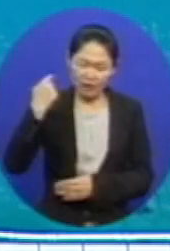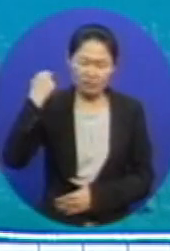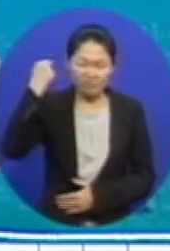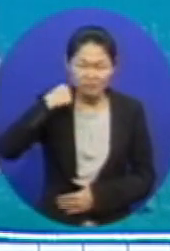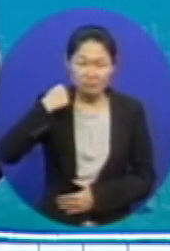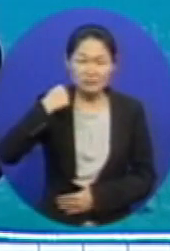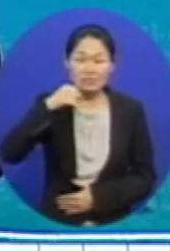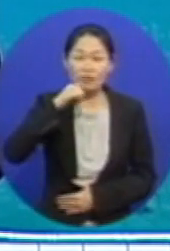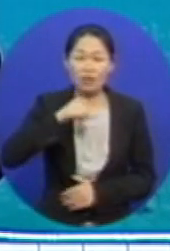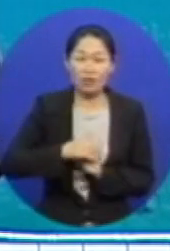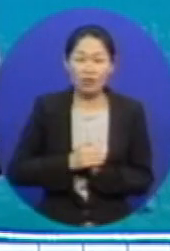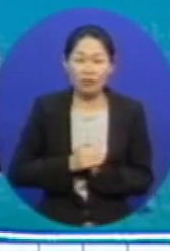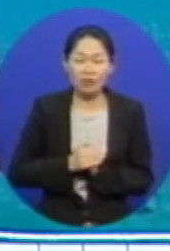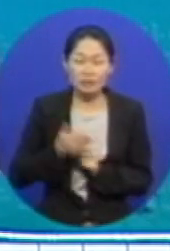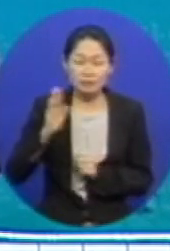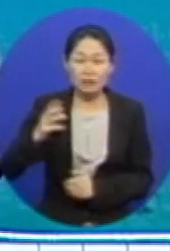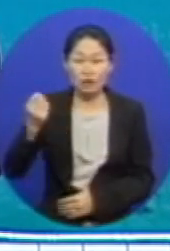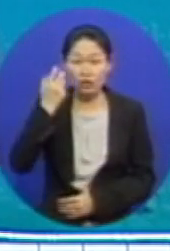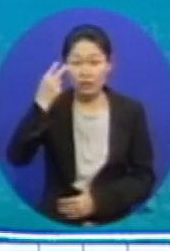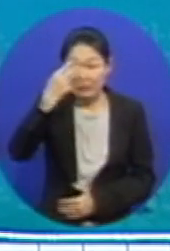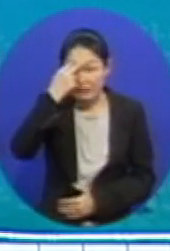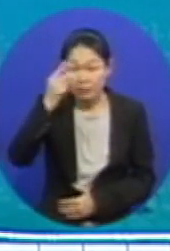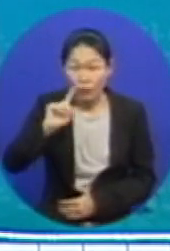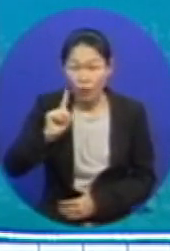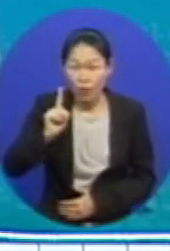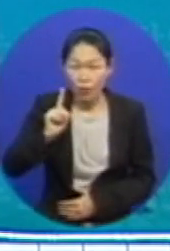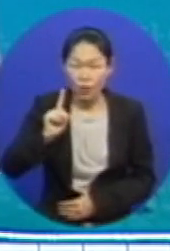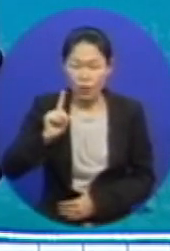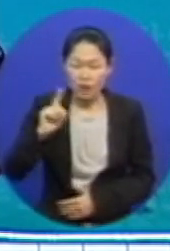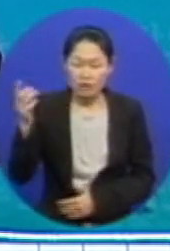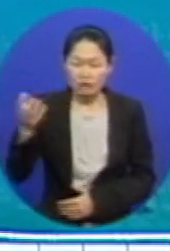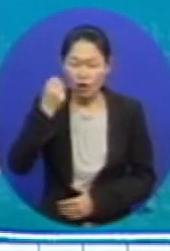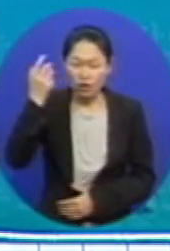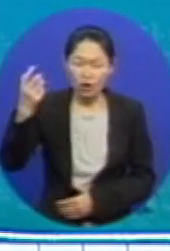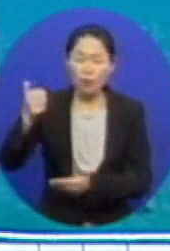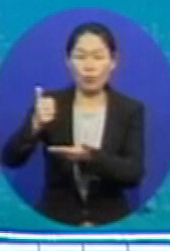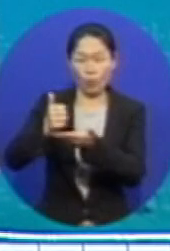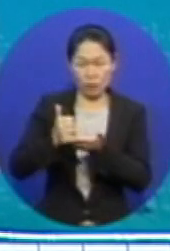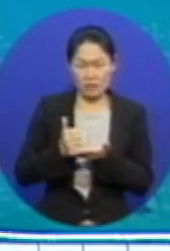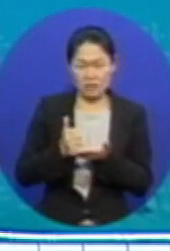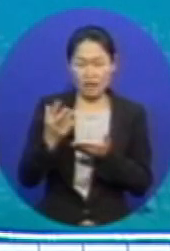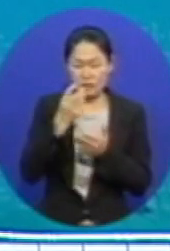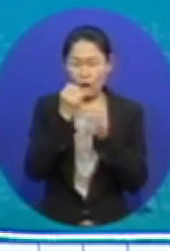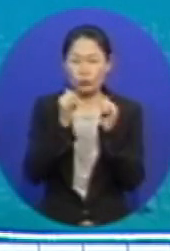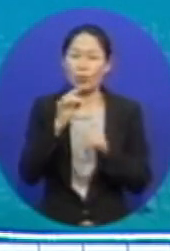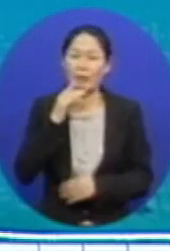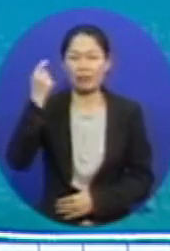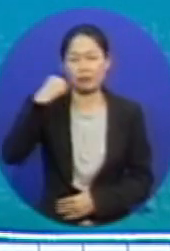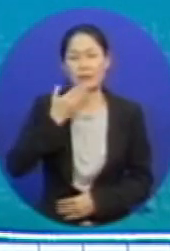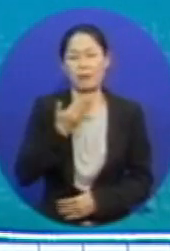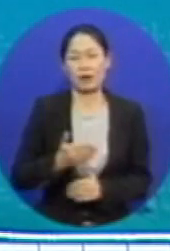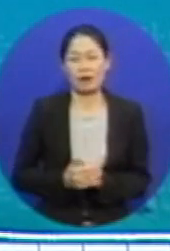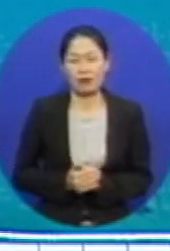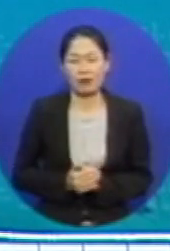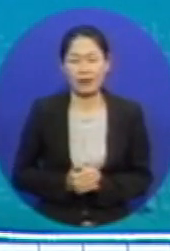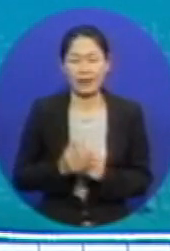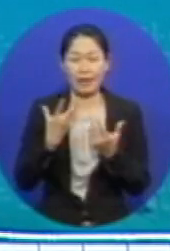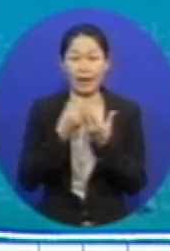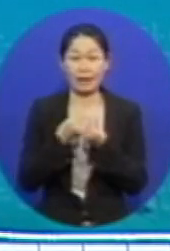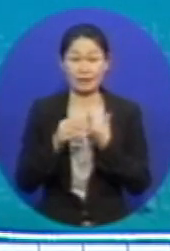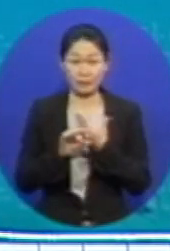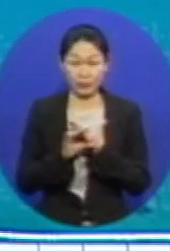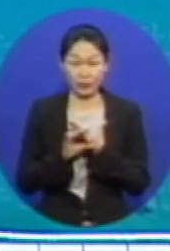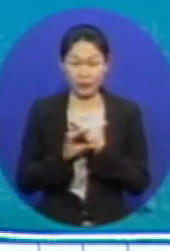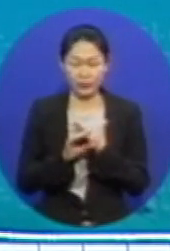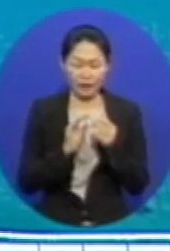성령의 근심은 성령님을 모신 성도들에게 말이 있어요 예를 들면